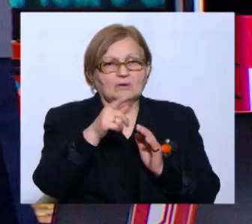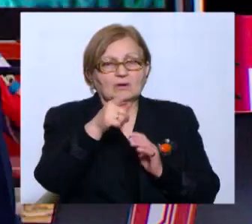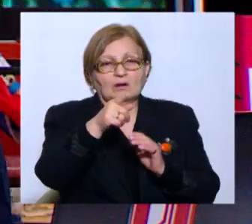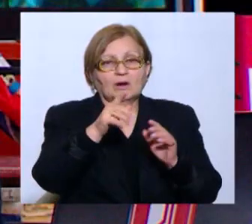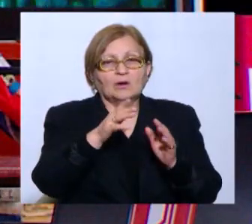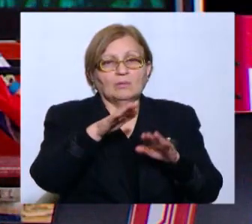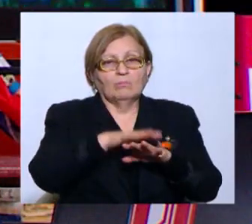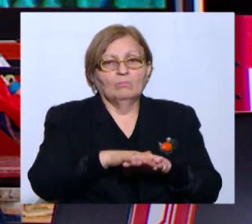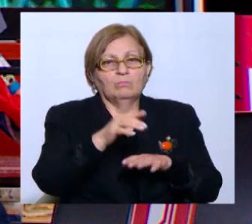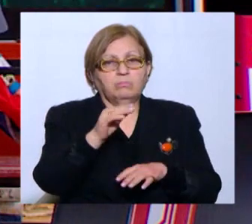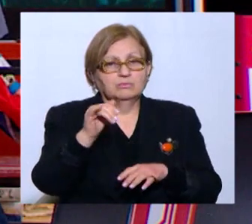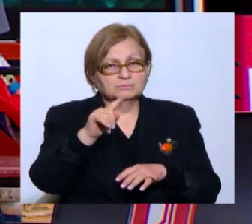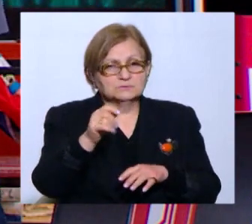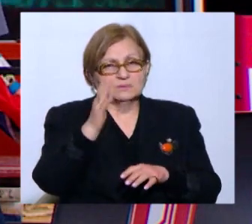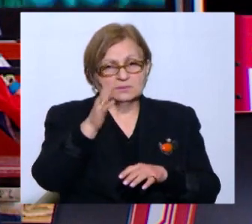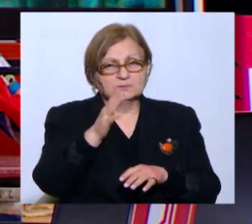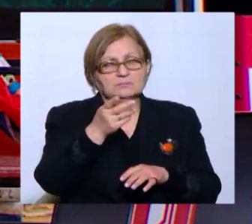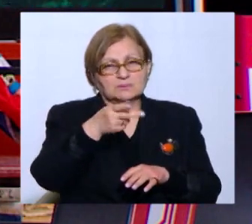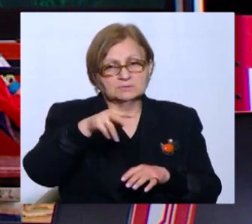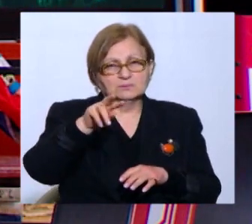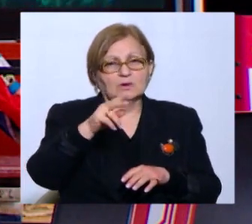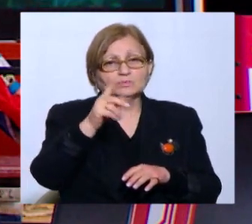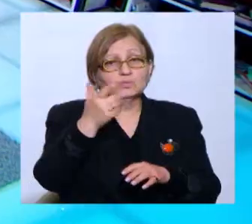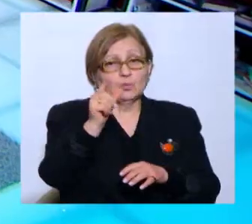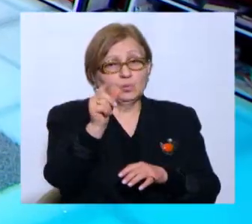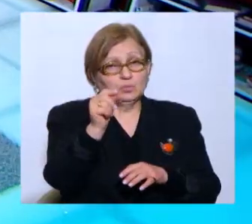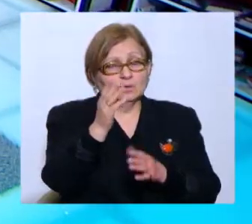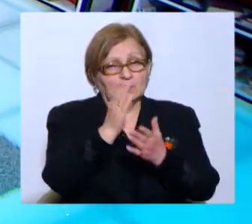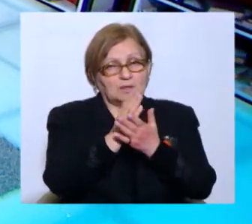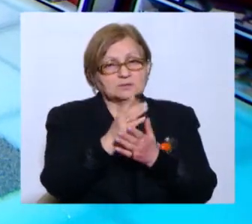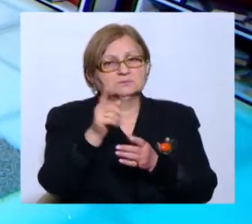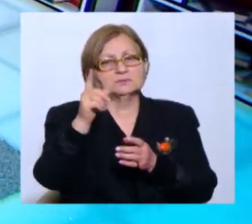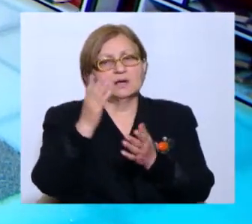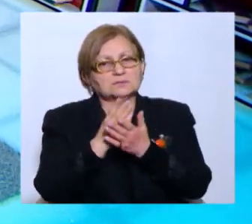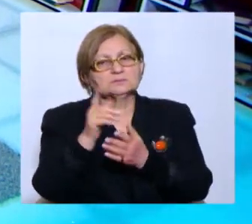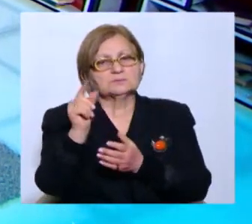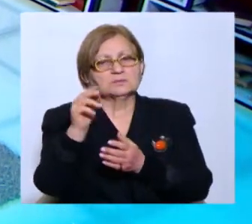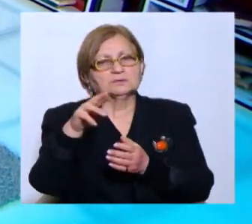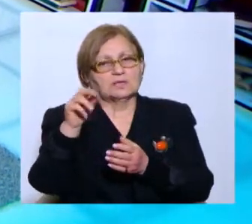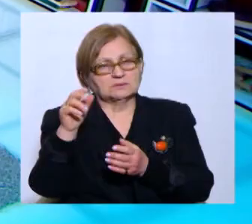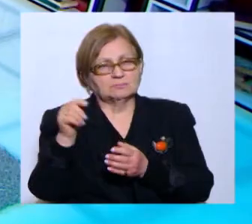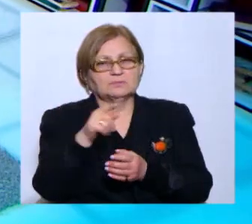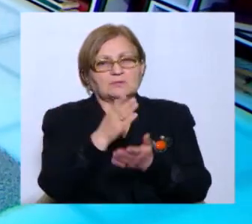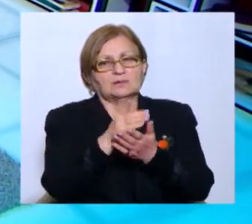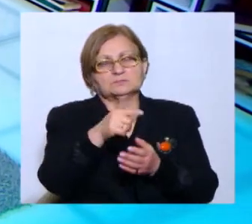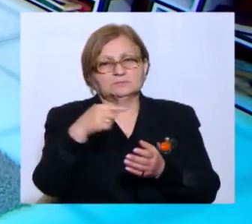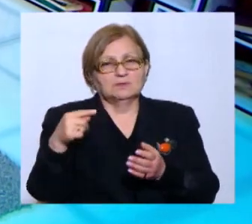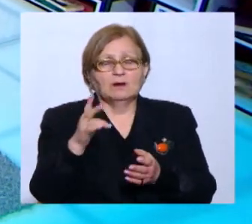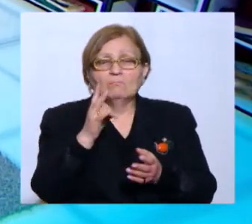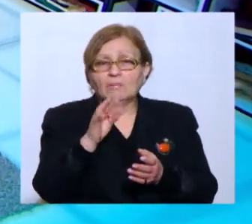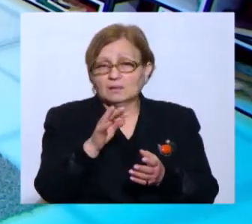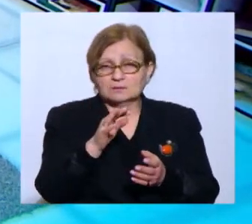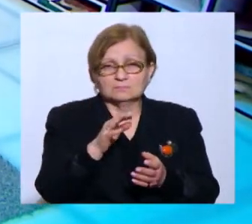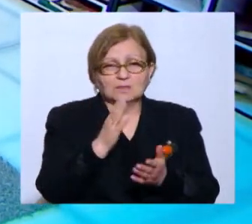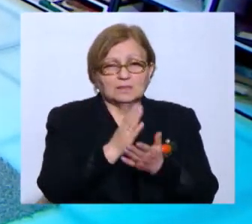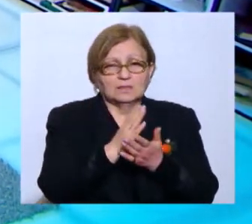ფუძე აკლავს რაღაც ხარისხში, ლუწი ხარისხის შემთხვევაში ჩვენ გვაქვს დადებითი რიცხვი, კენტი ხარისხის შემთხვევაში გვაქვს უარყოფითი რიცხვი. მაგრამ რადგან